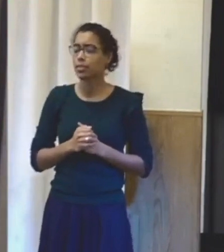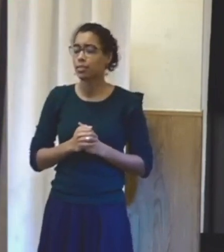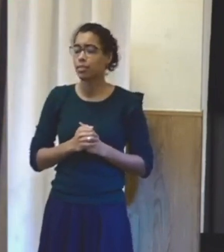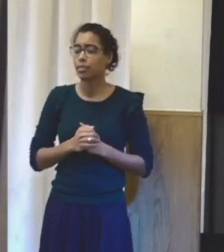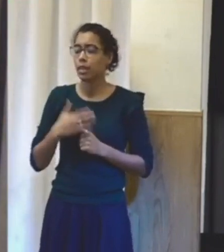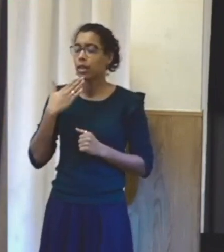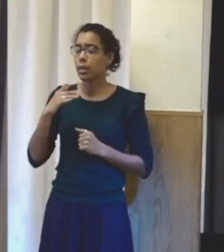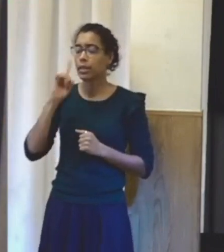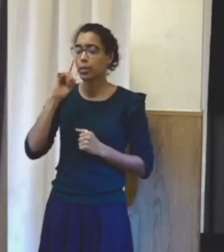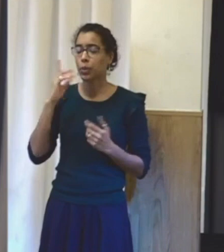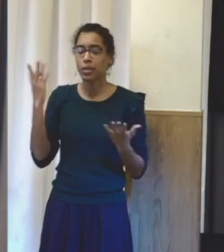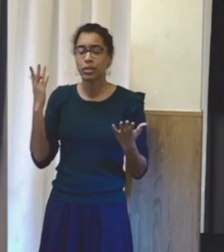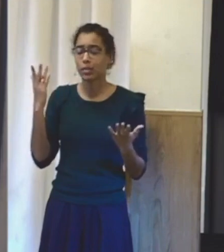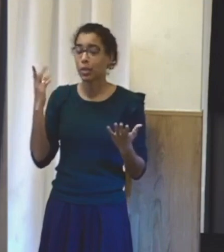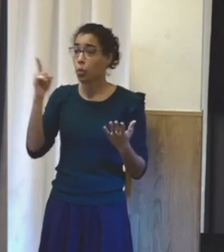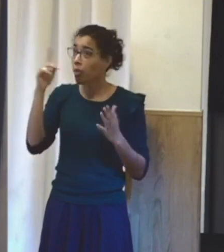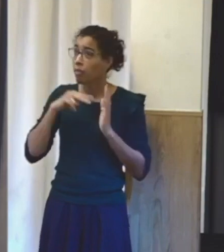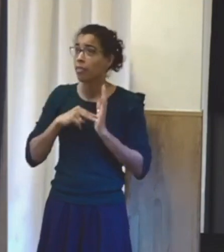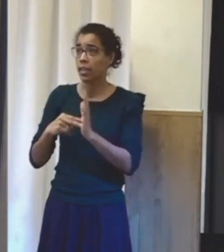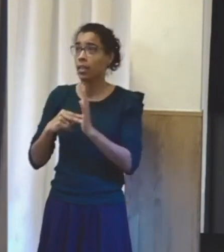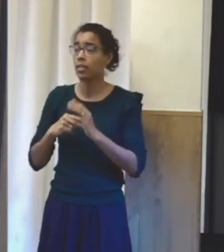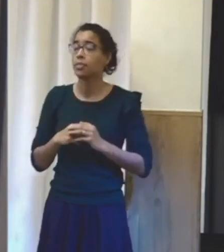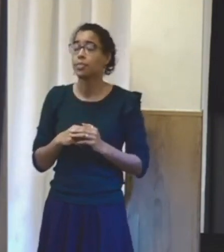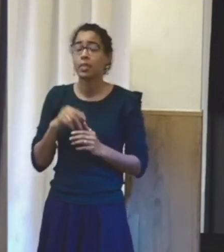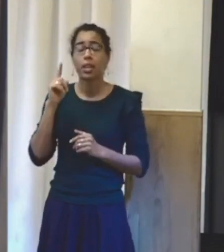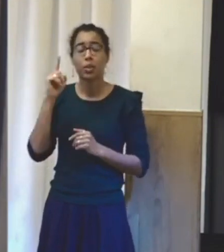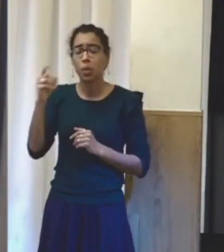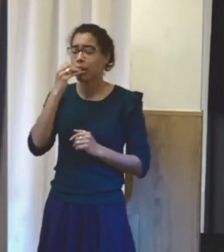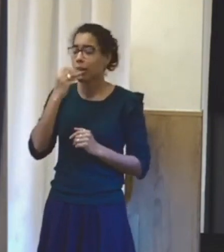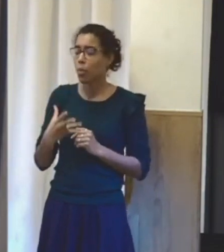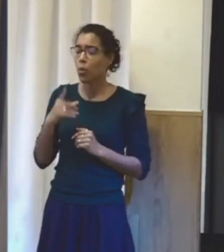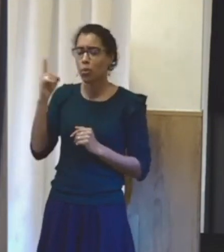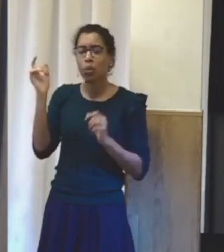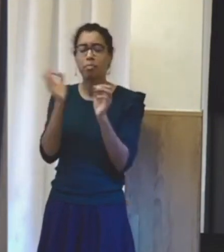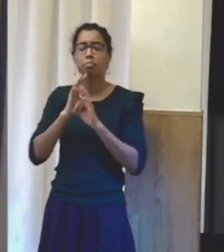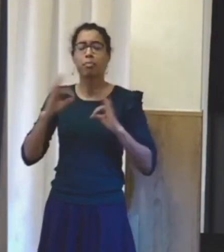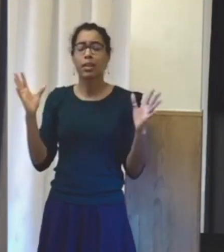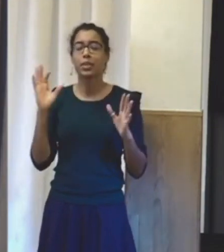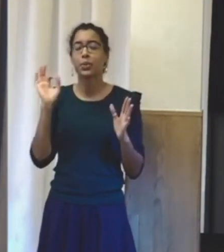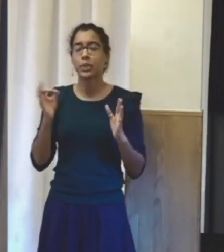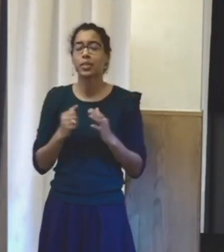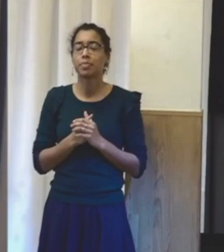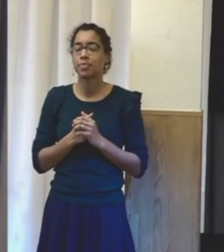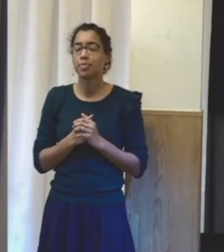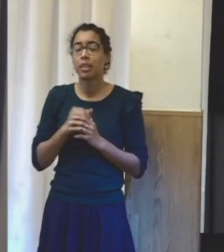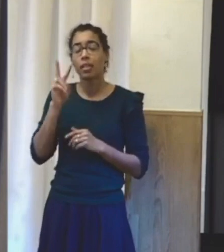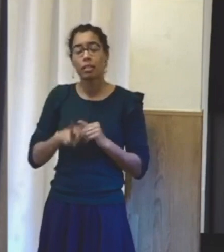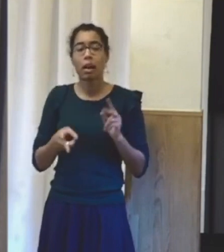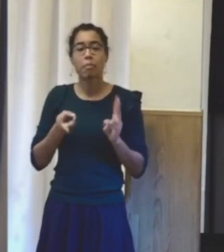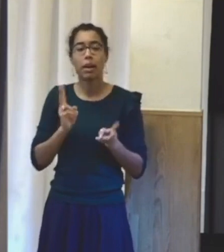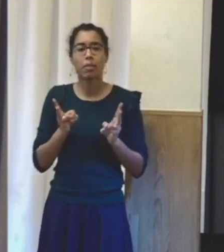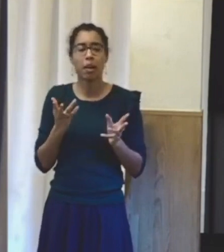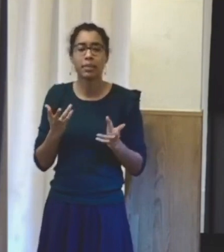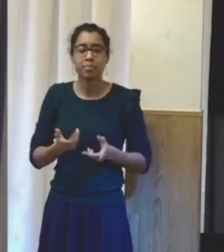Merci Seigneur parce que c'est toi qui es fidèle, c'est toi qui es bon, c'est toi qui es merveilleux. Et c'est vrai, des fois, on voudrait